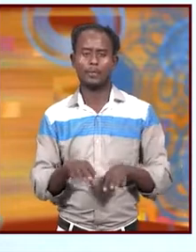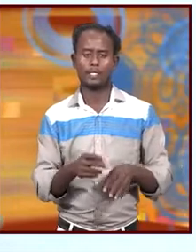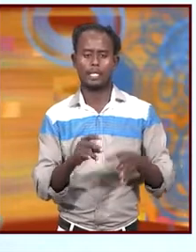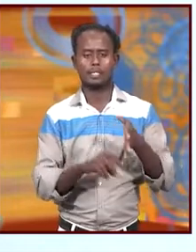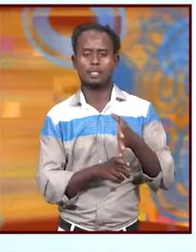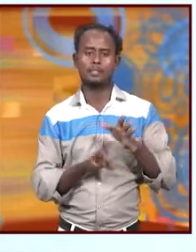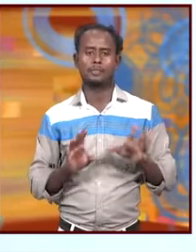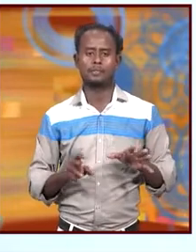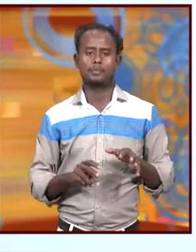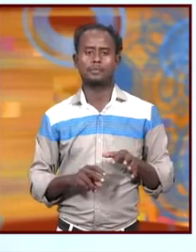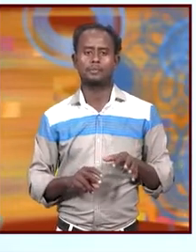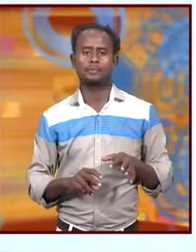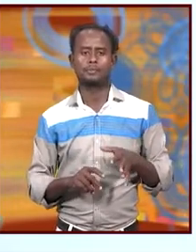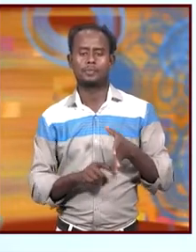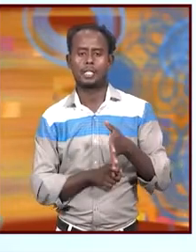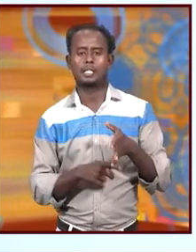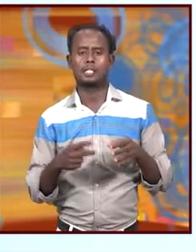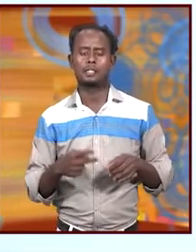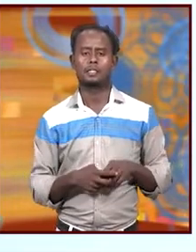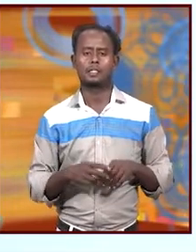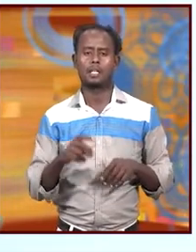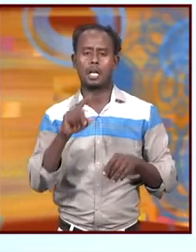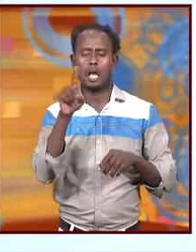எஸ் அலகுகள்,